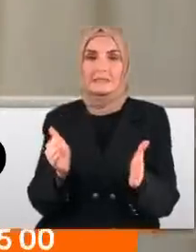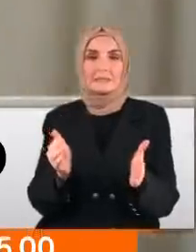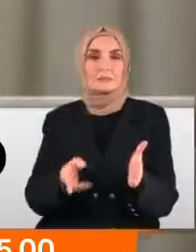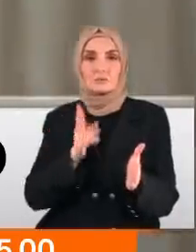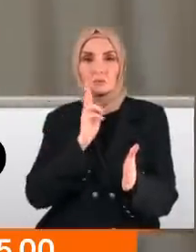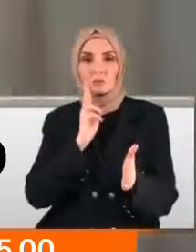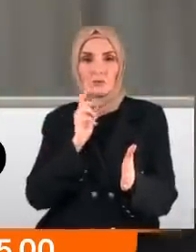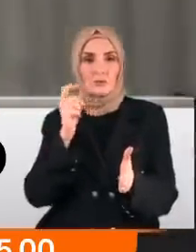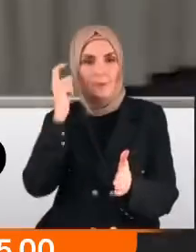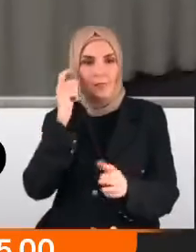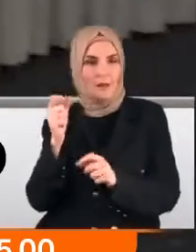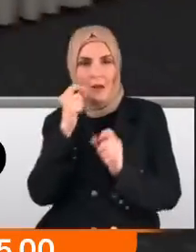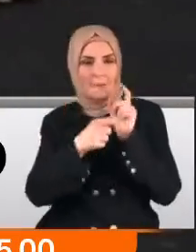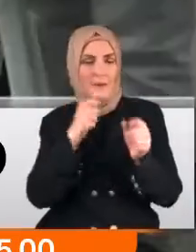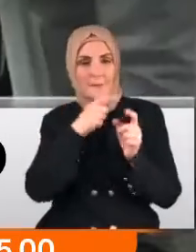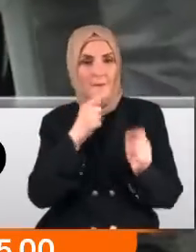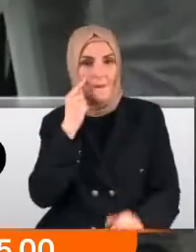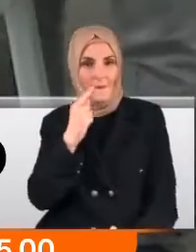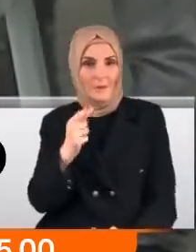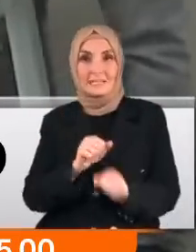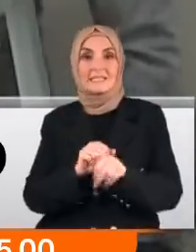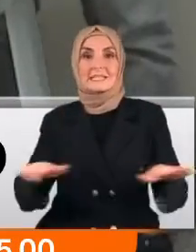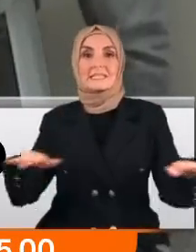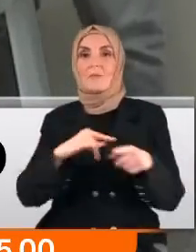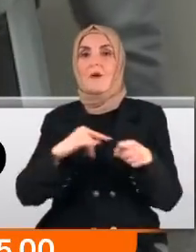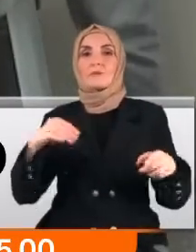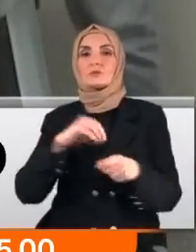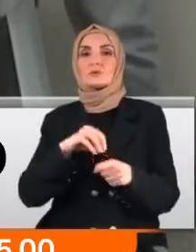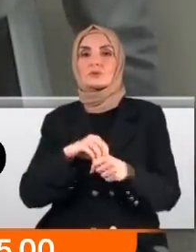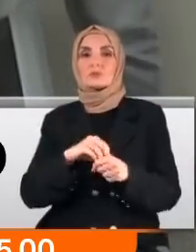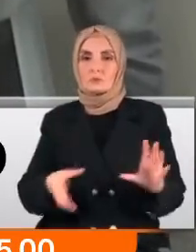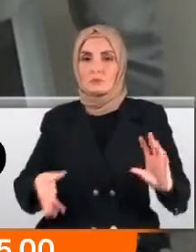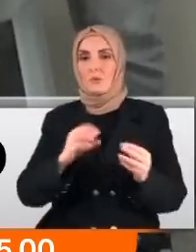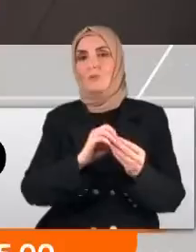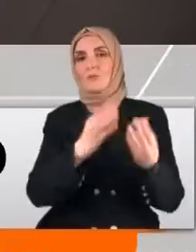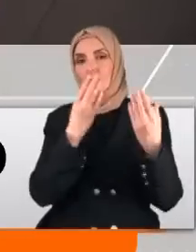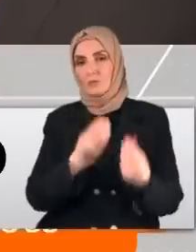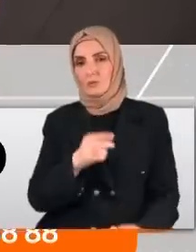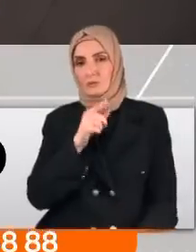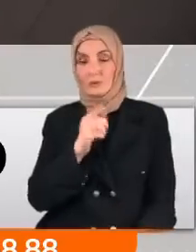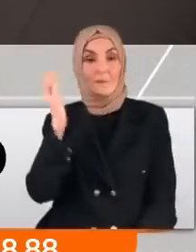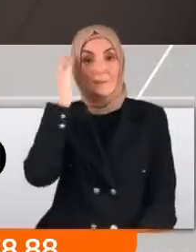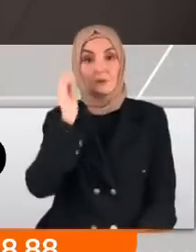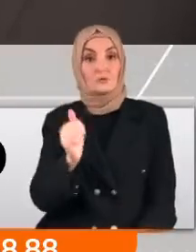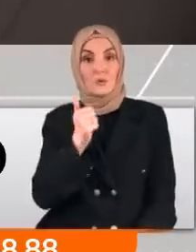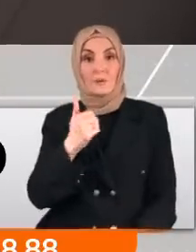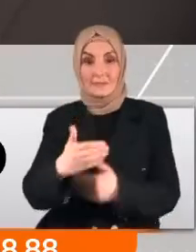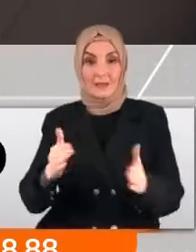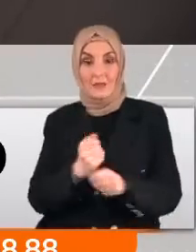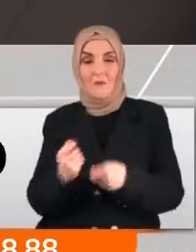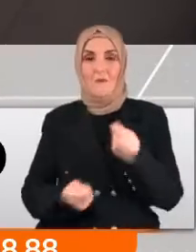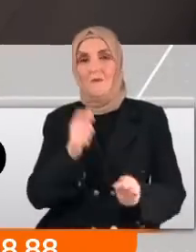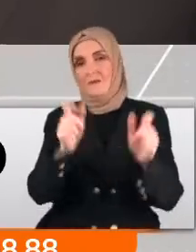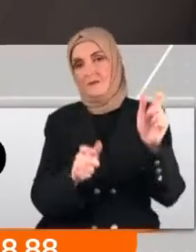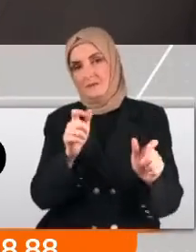kurduğu sistem havuzunda toplanacak. Veri sisteminin lokomotifi ise sandık görevlileri. En az her sandıkta 5